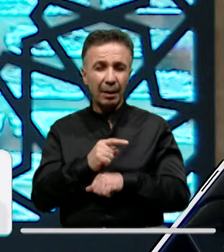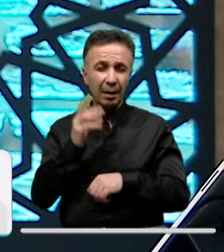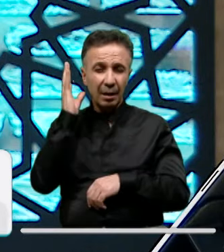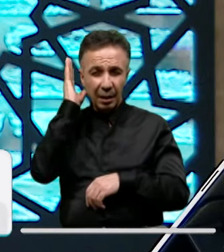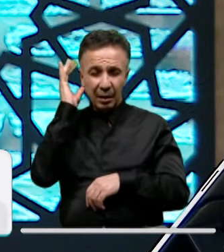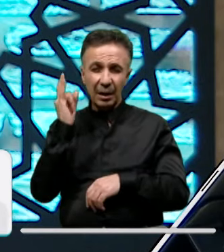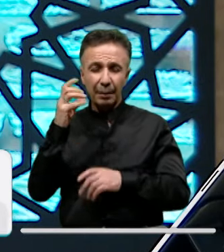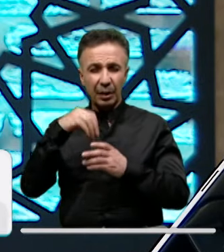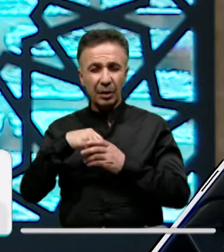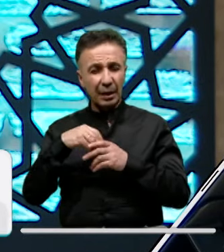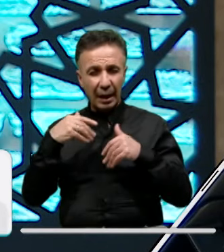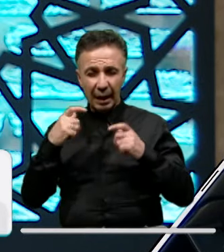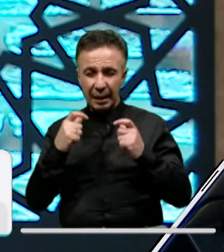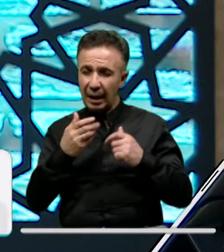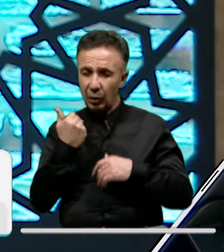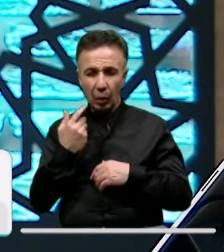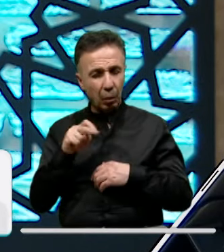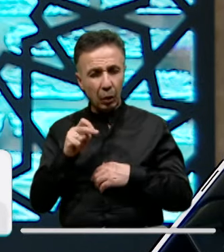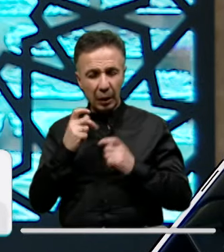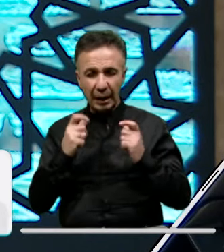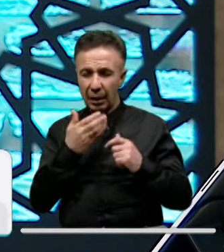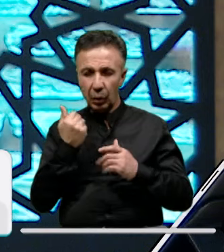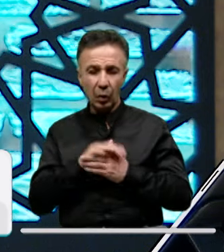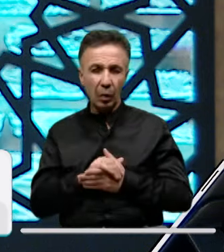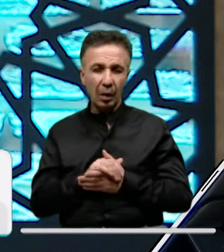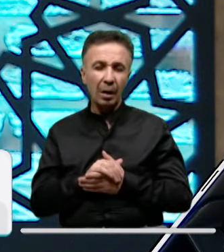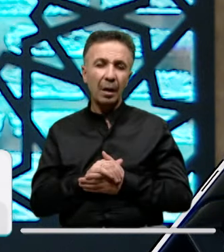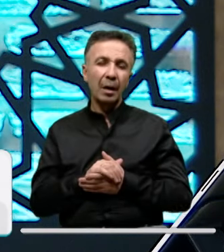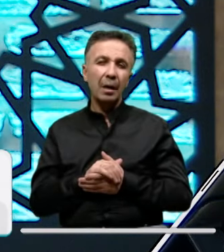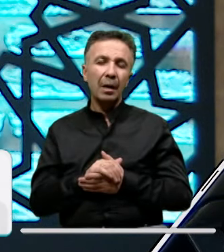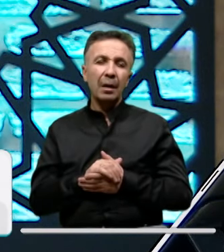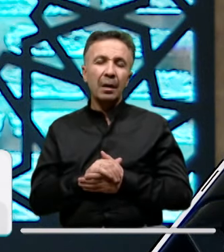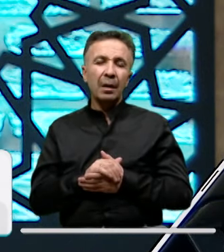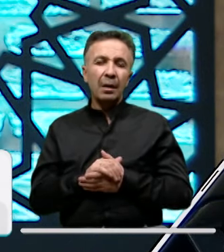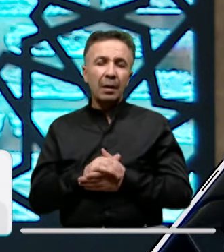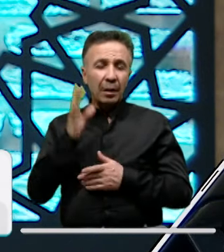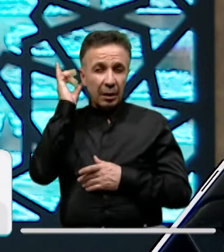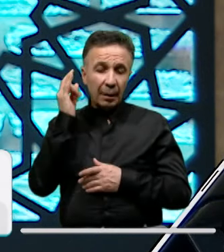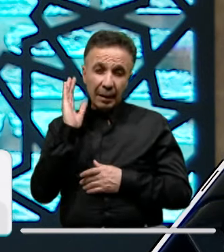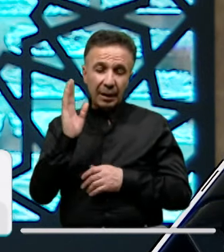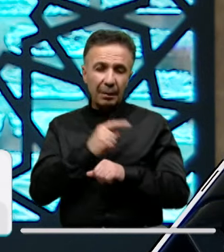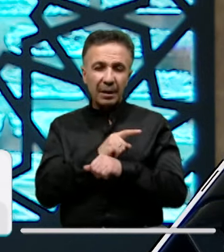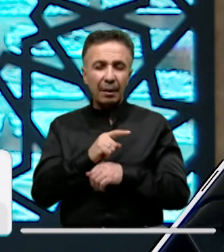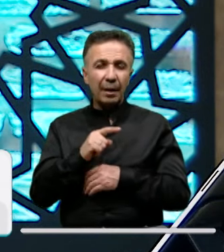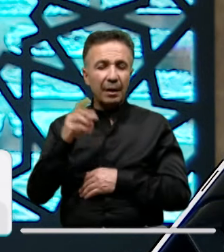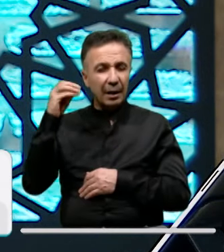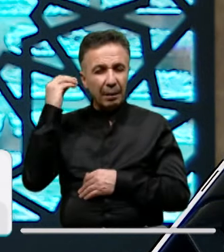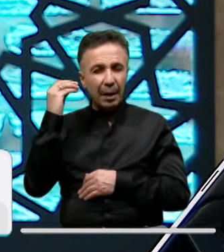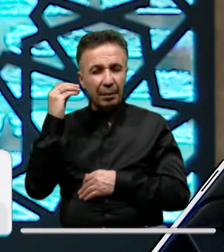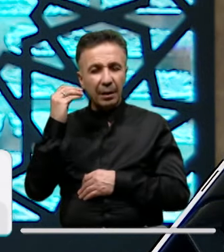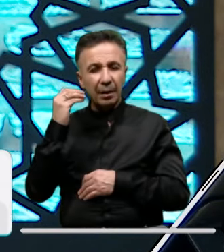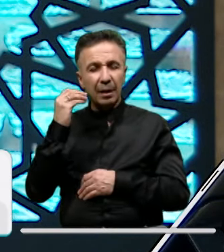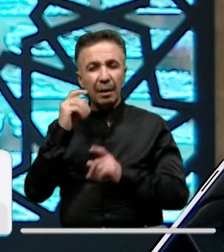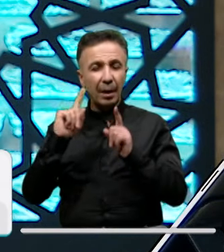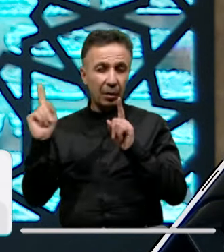dışında kıldığımızda boş kalan yer İmam Efendi'nin önünde olduğumuz bir yer. Eğer orada namaza durursak...